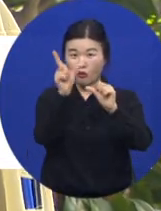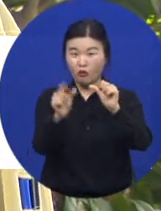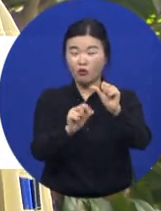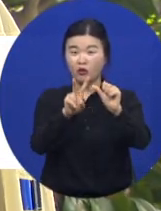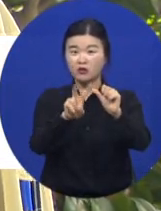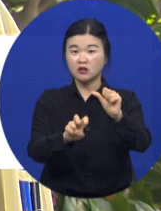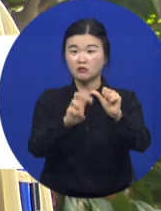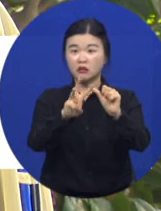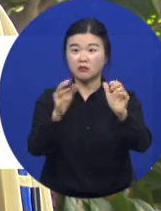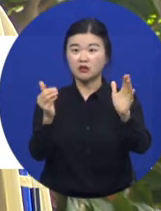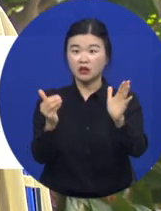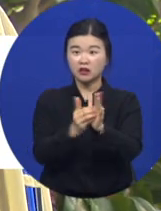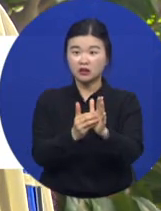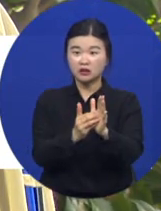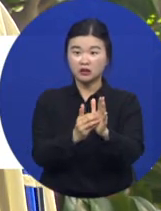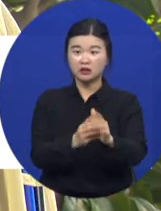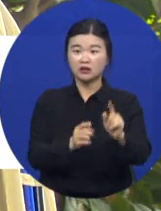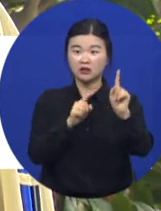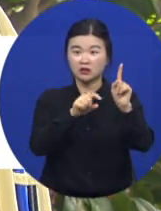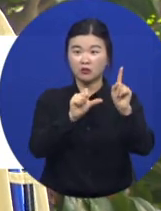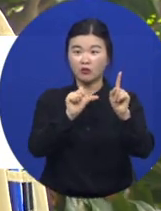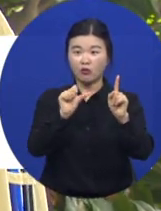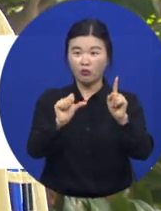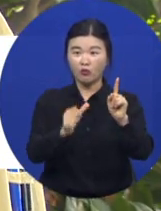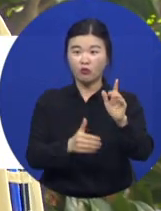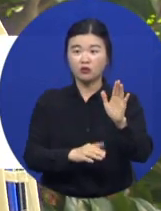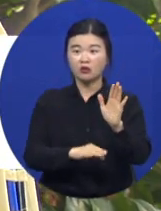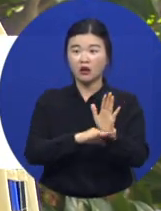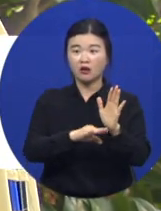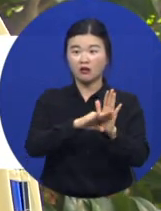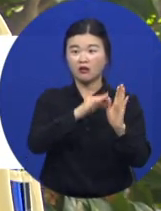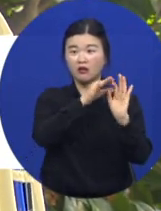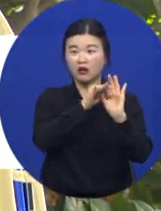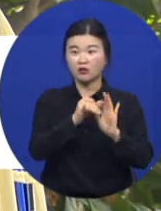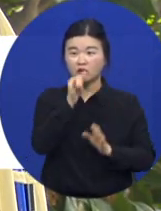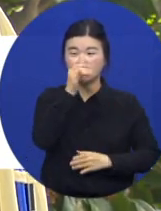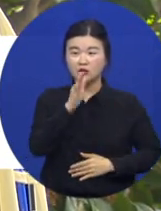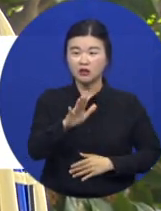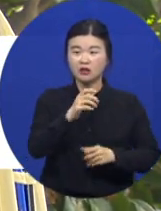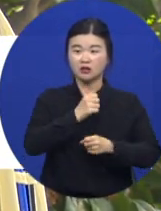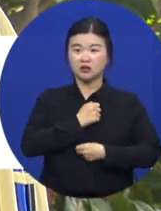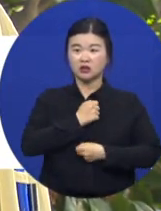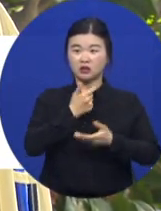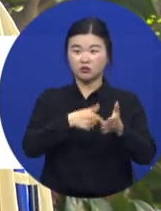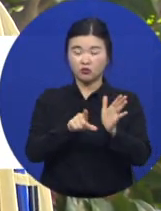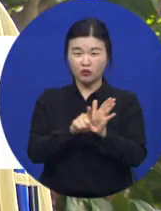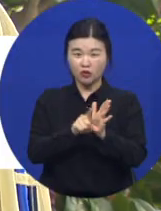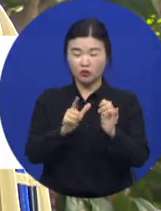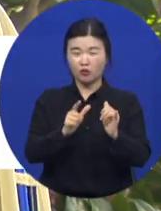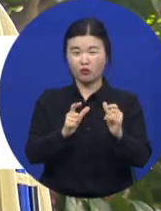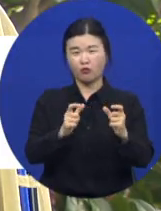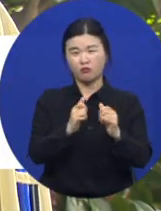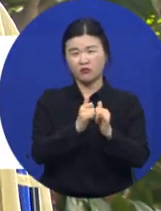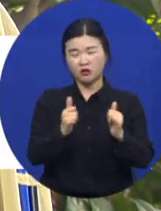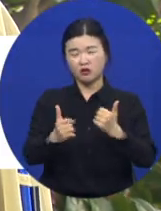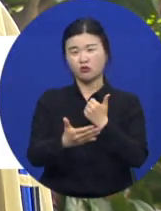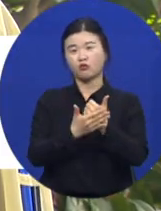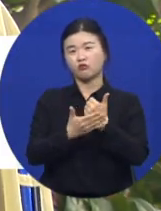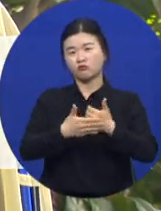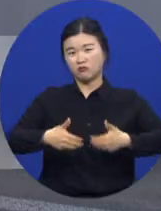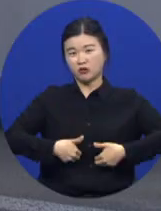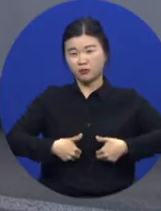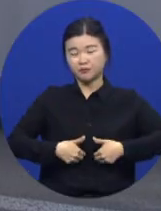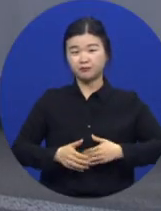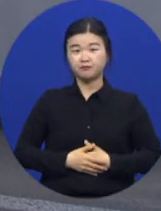이번 23일까지 그러니까 1.5단계가 현재 유지된 상태입니다만 이거를 지키려면 도민들이 도움이 절실히